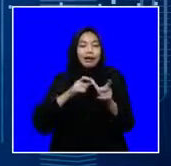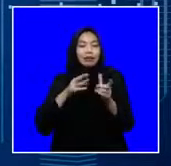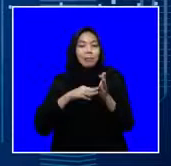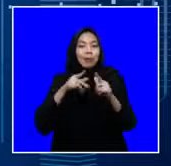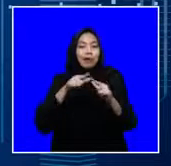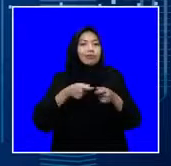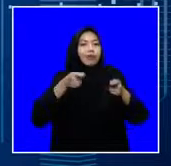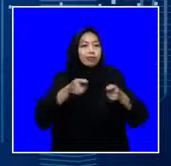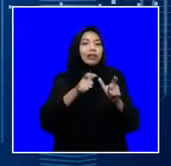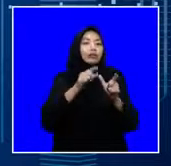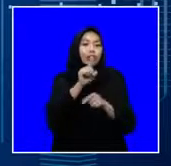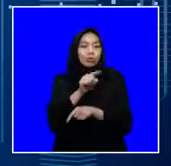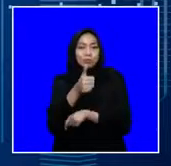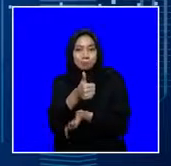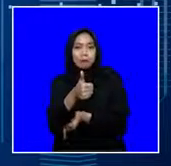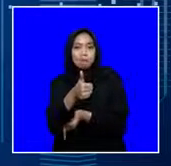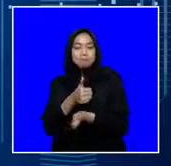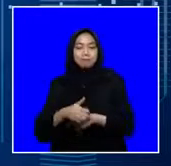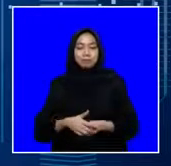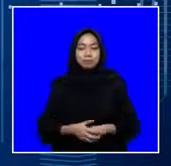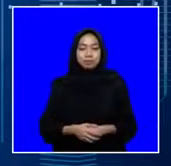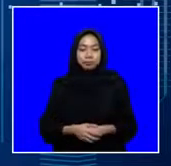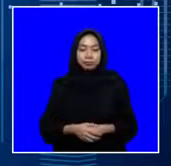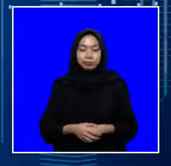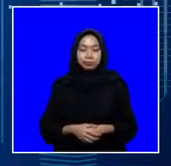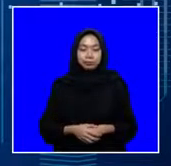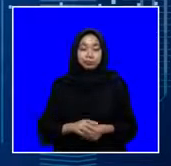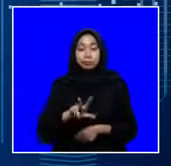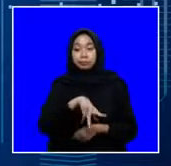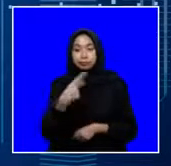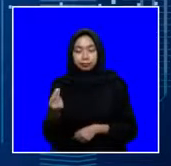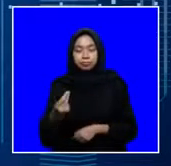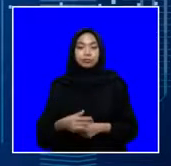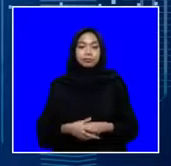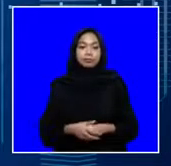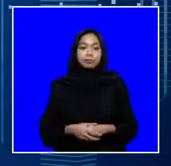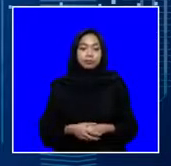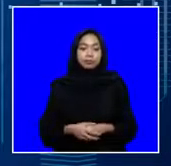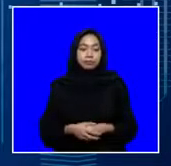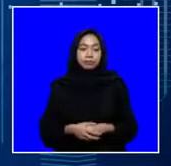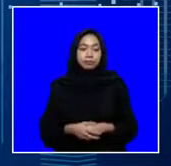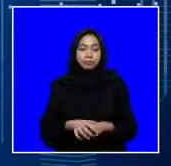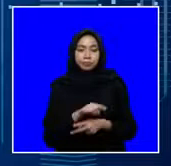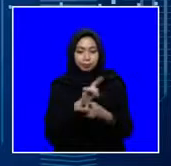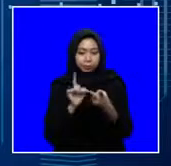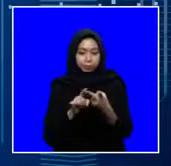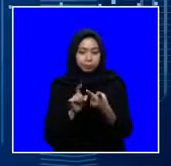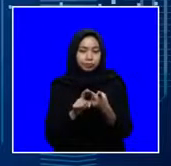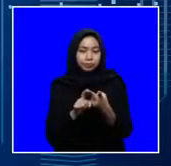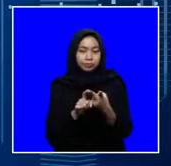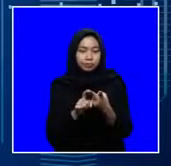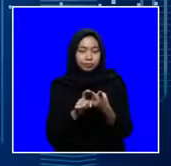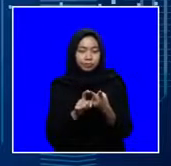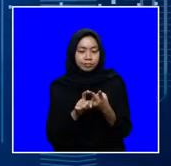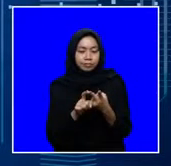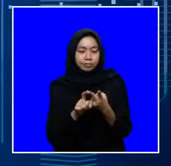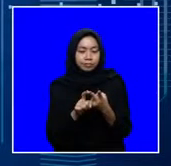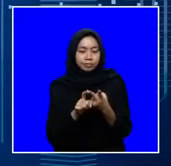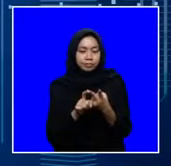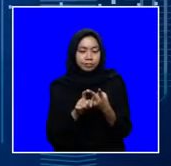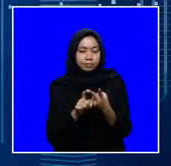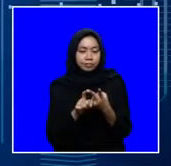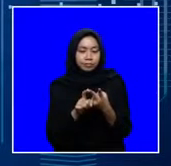berprestasi juga bisa kita berikan beasiswa. Kedua adalah bahwa kita akan mempertajam